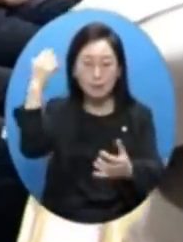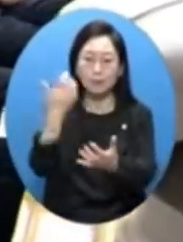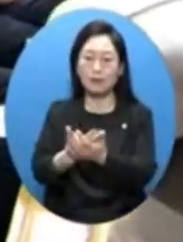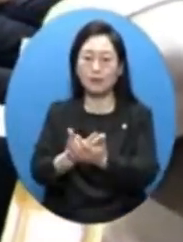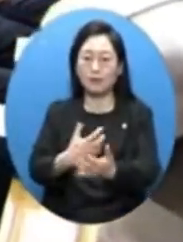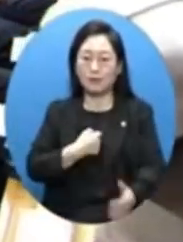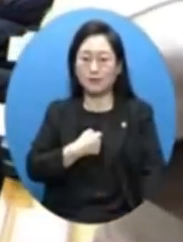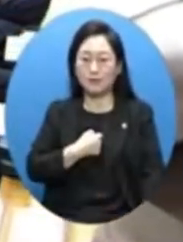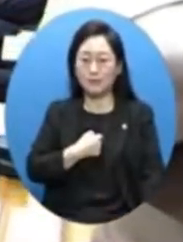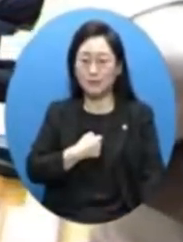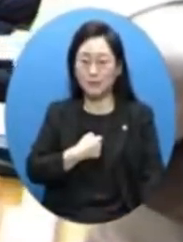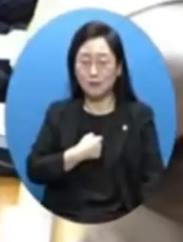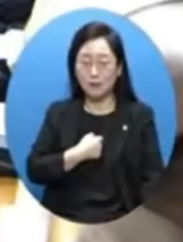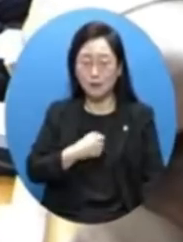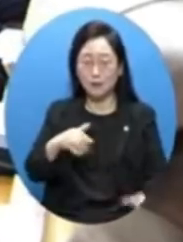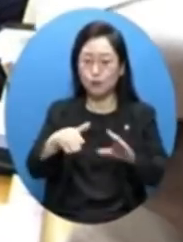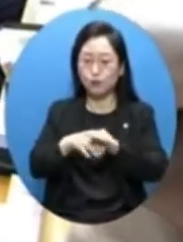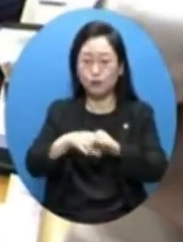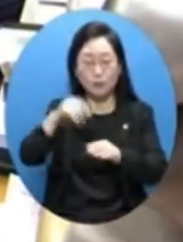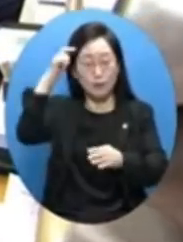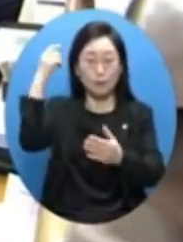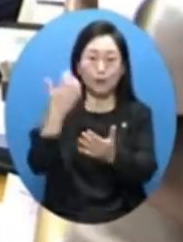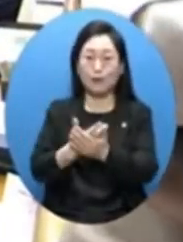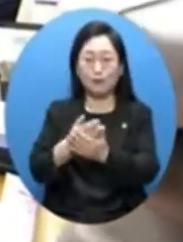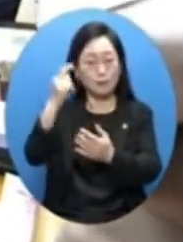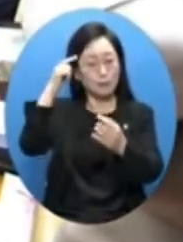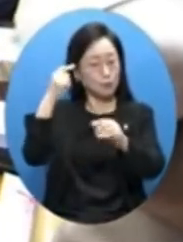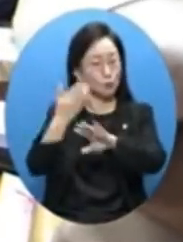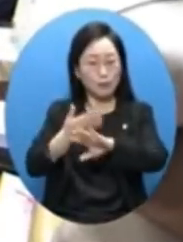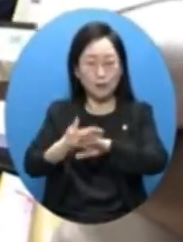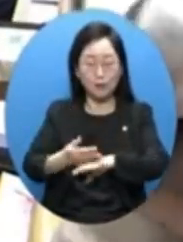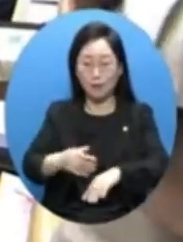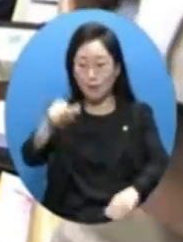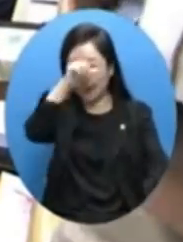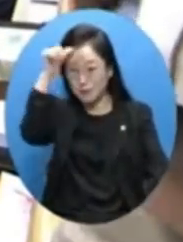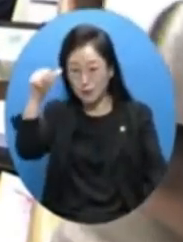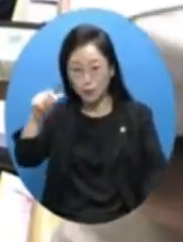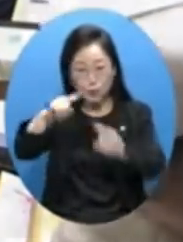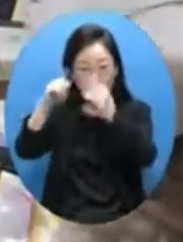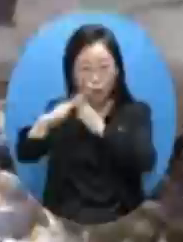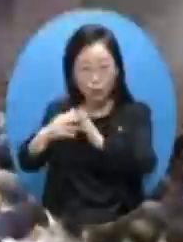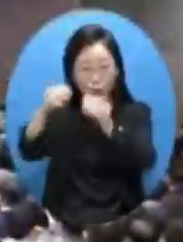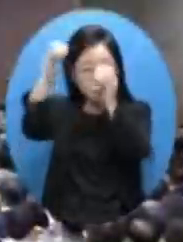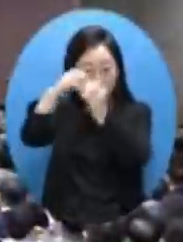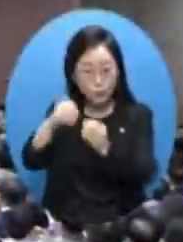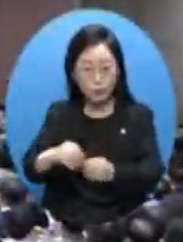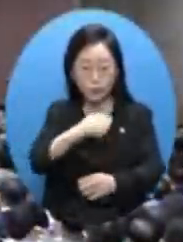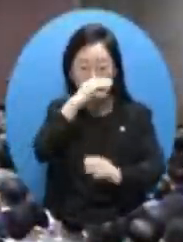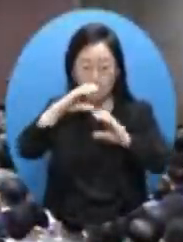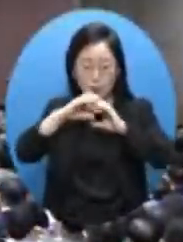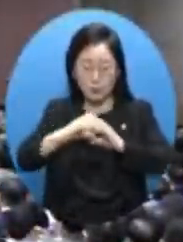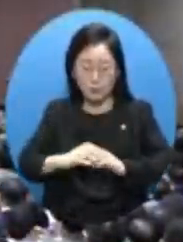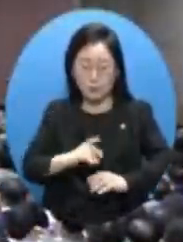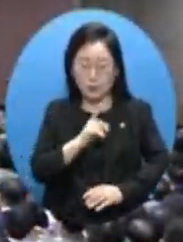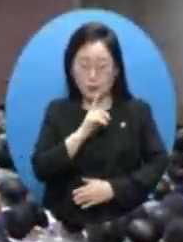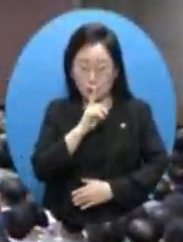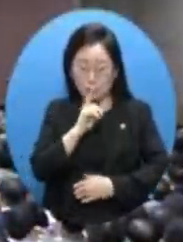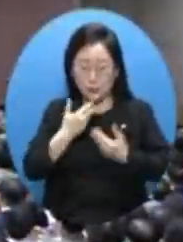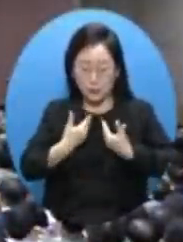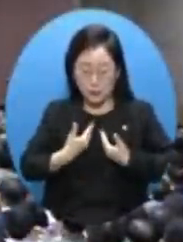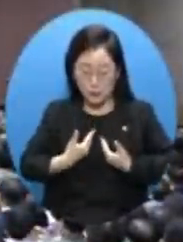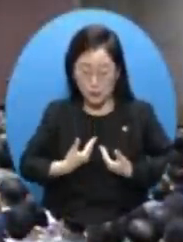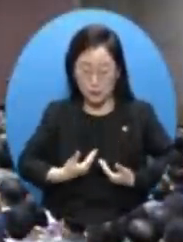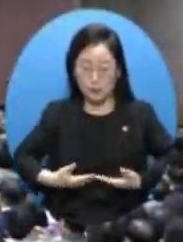받았습니다. 문화적인 충격입니다. 제가 드리던 장로교회의 전통은 엄숙하고 조용하고 아주 숨소리도 내면 안